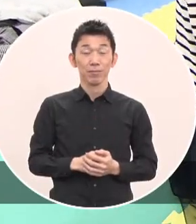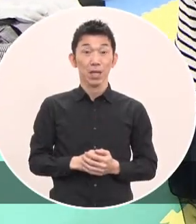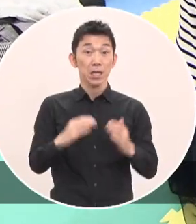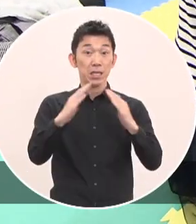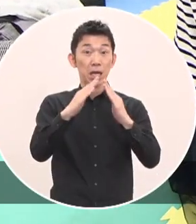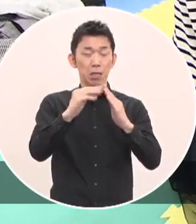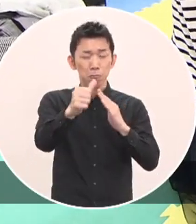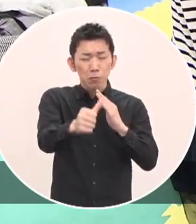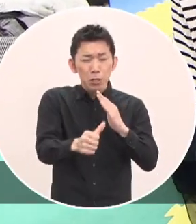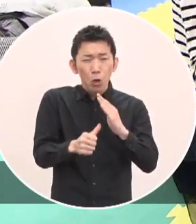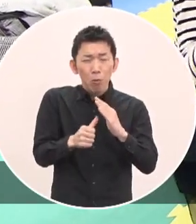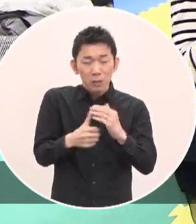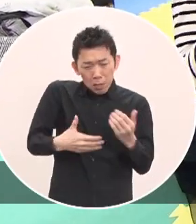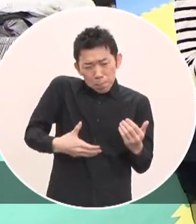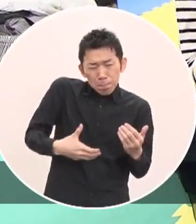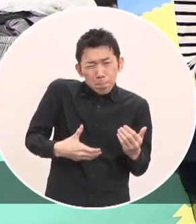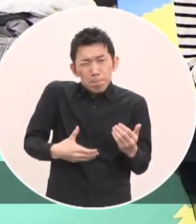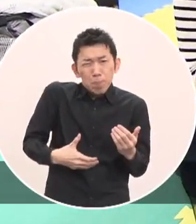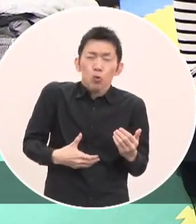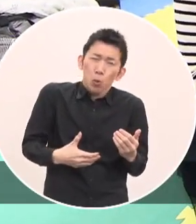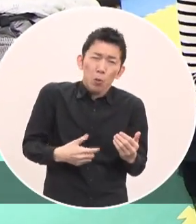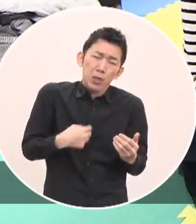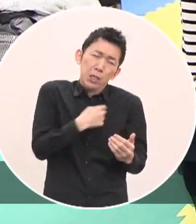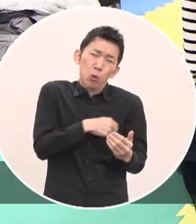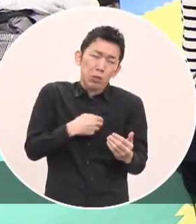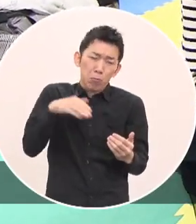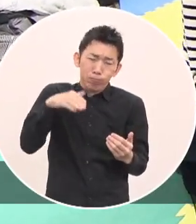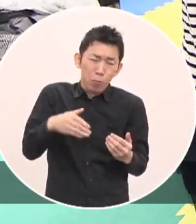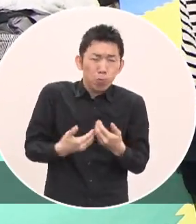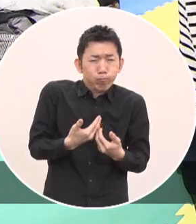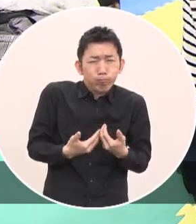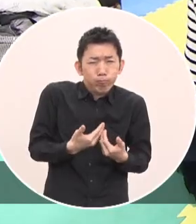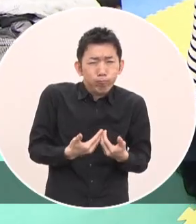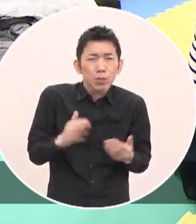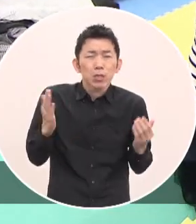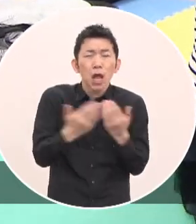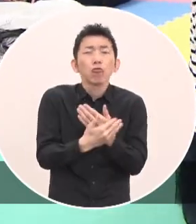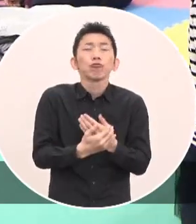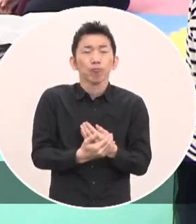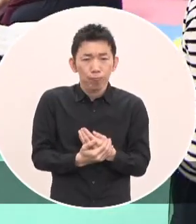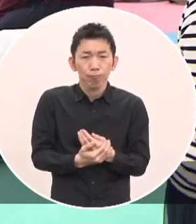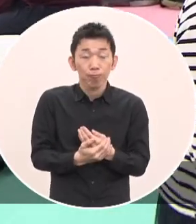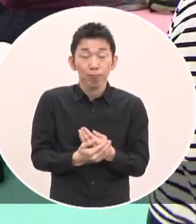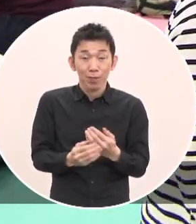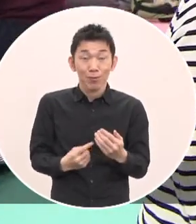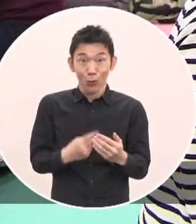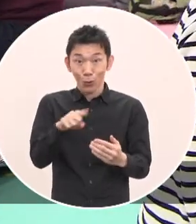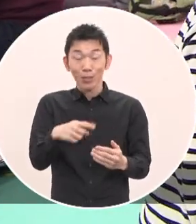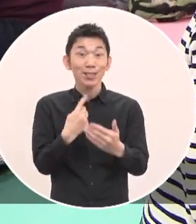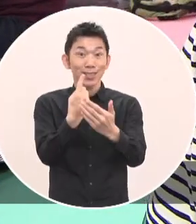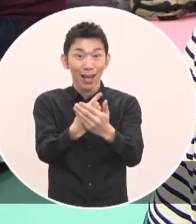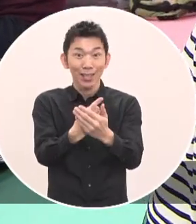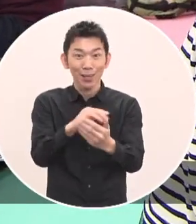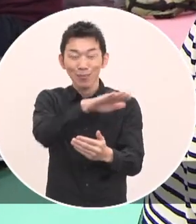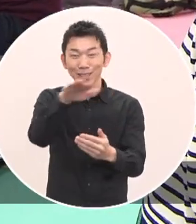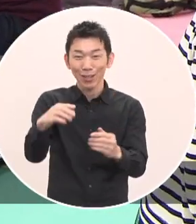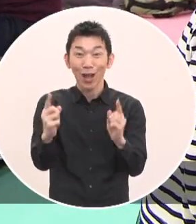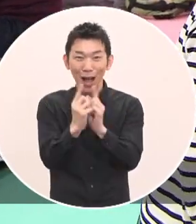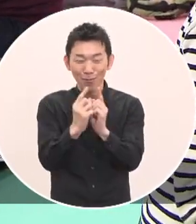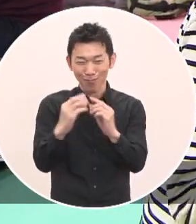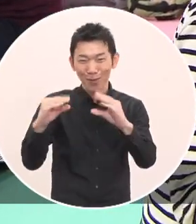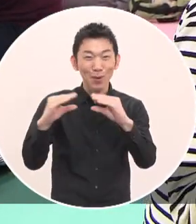いいで二人っきりでいるとやっぱりなんかモヤモヤしてしまうんですけどところに向けていろんなお話を聞かさせてもらう